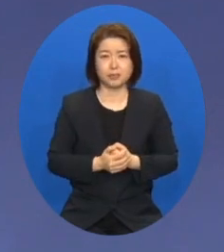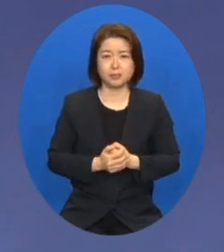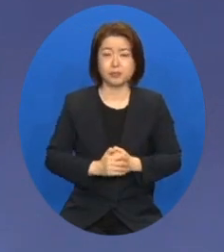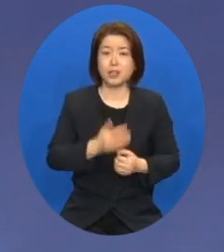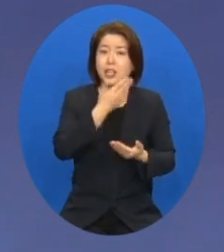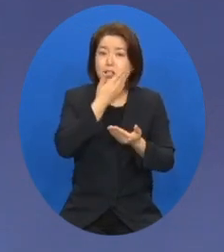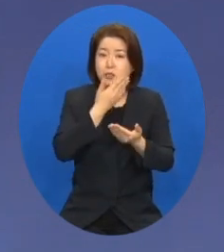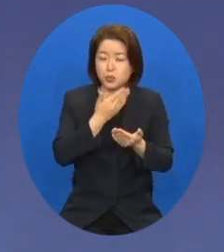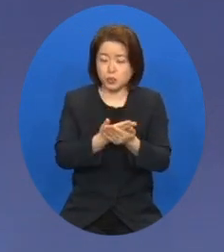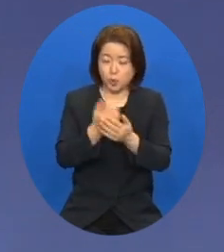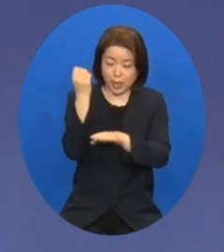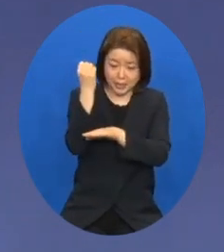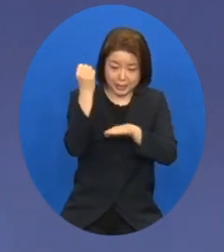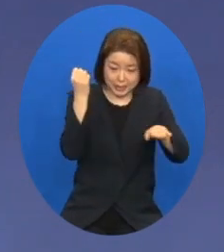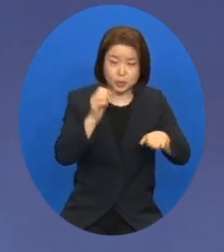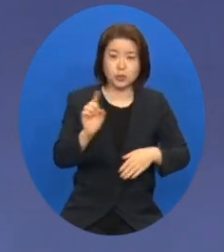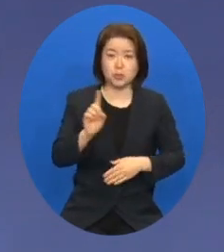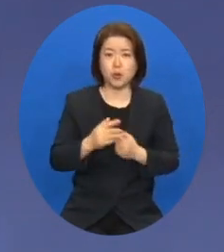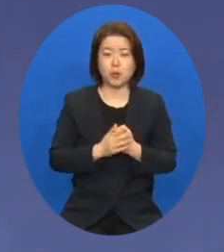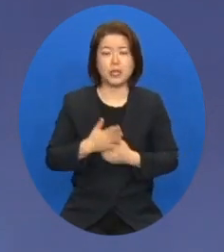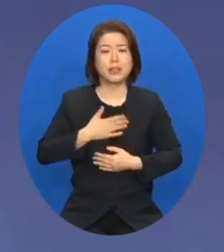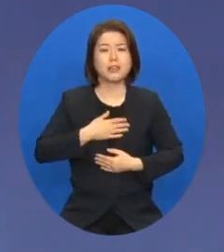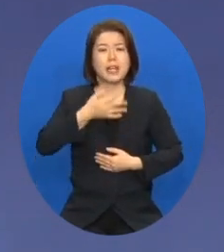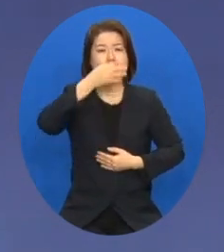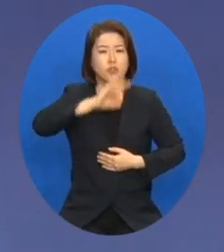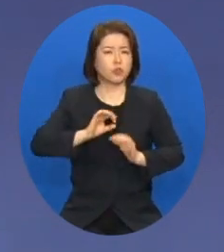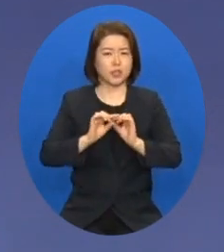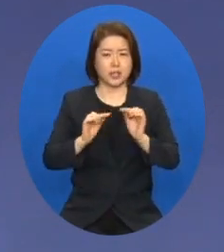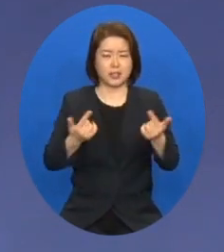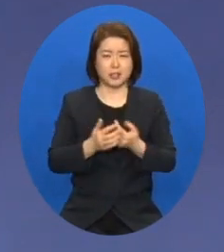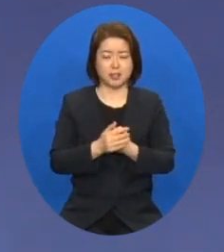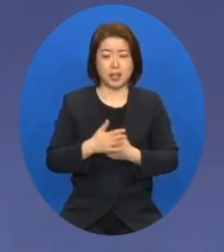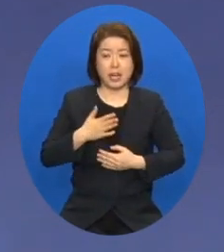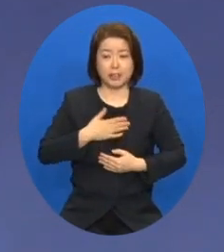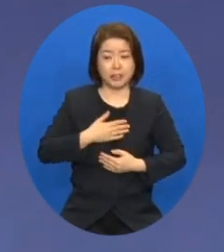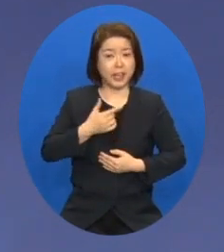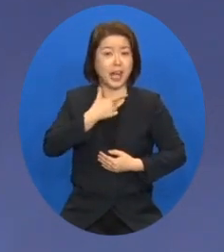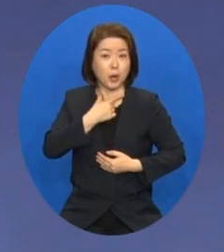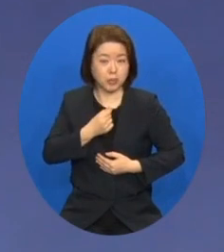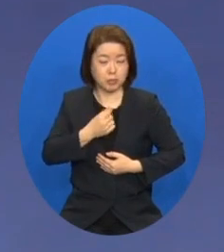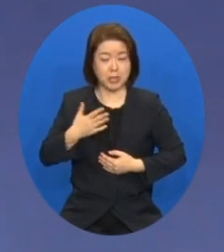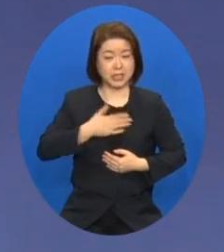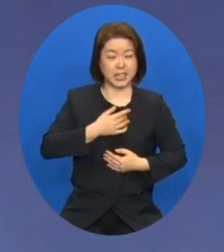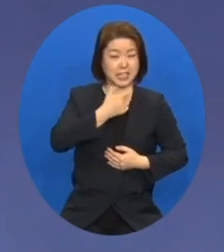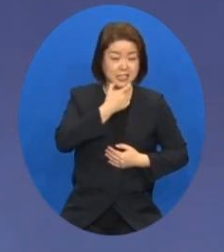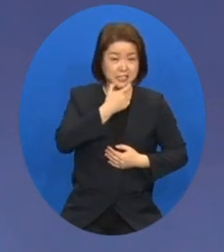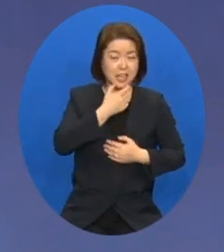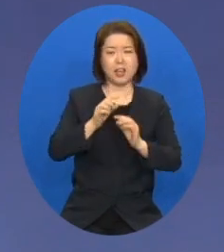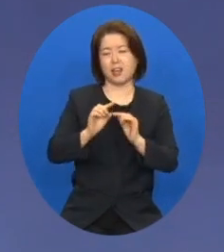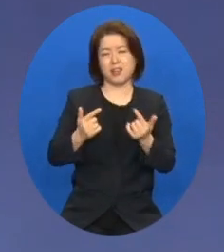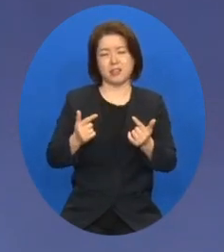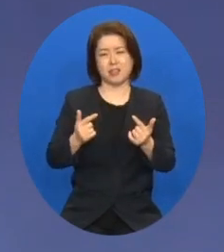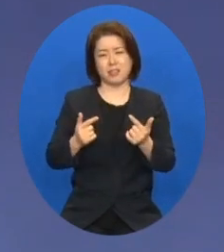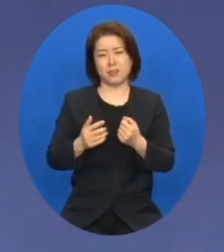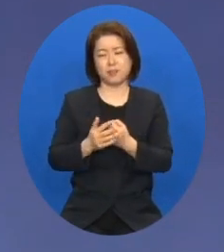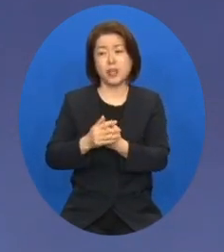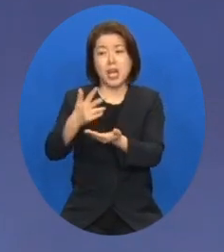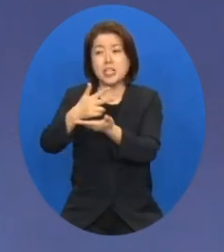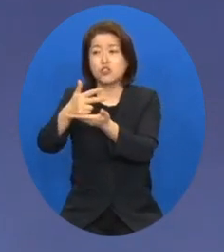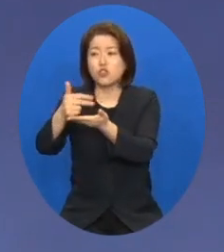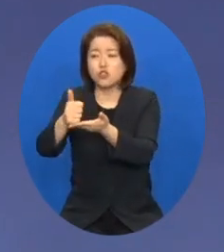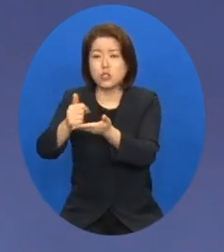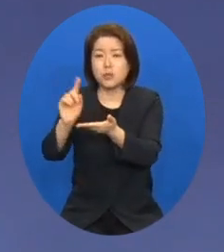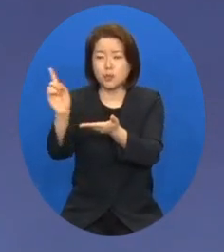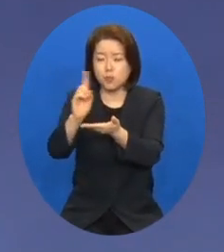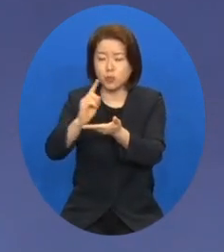중요한 기준은 내 유익이 아닙니다 내가 하고 싶으냐 하기스 해야 가 아닙니다 주님께서